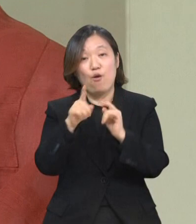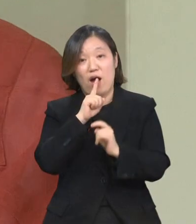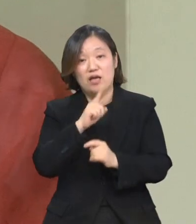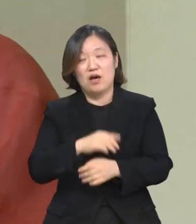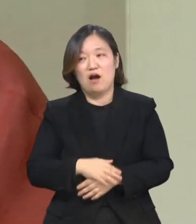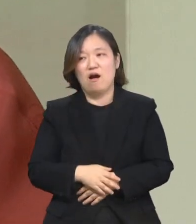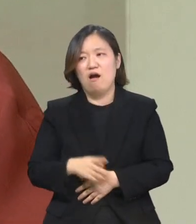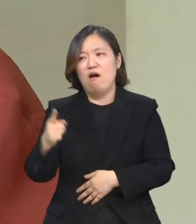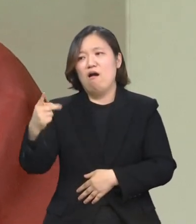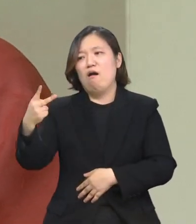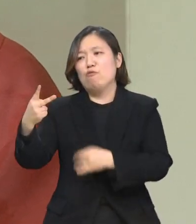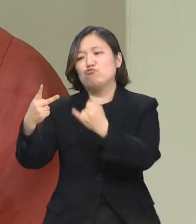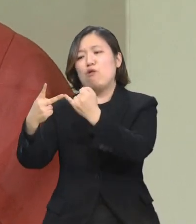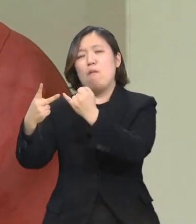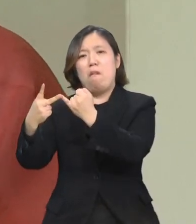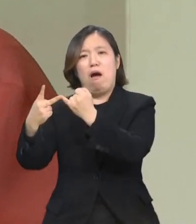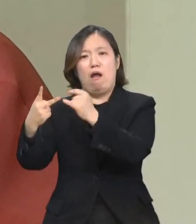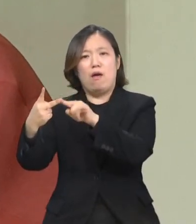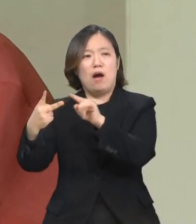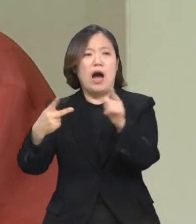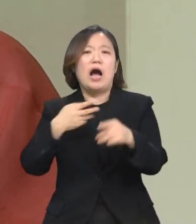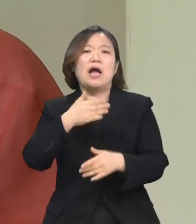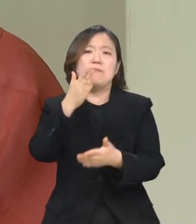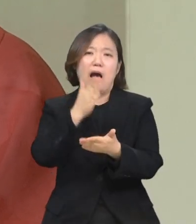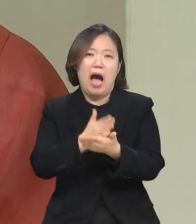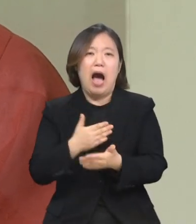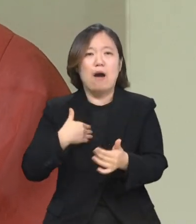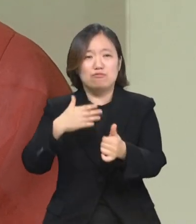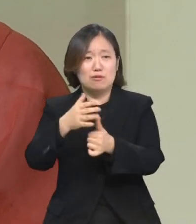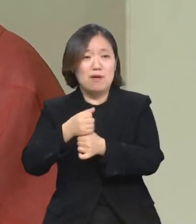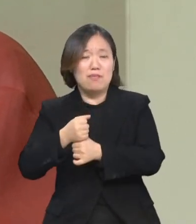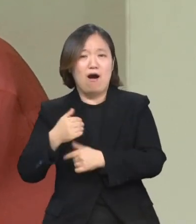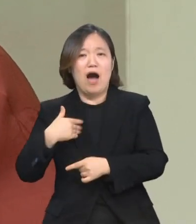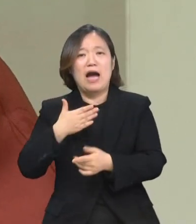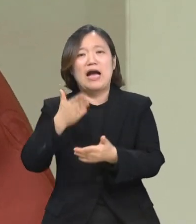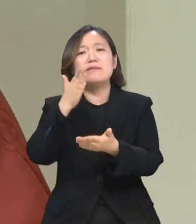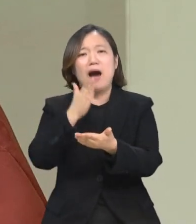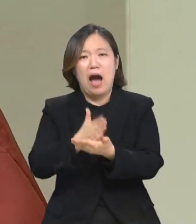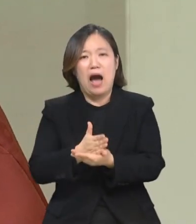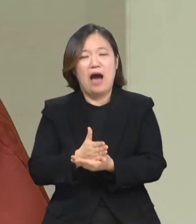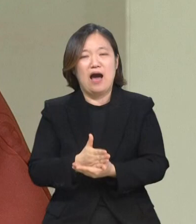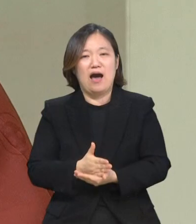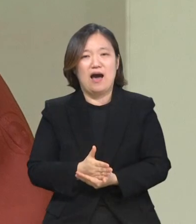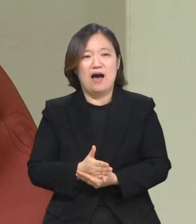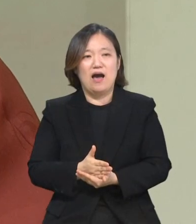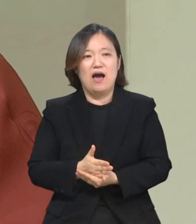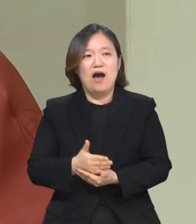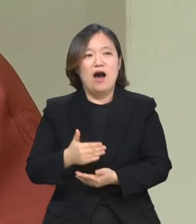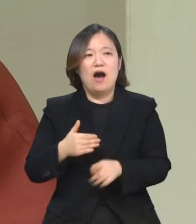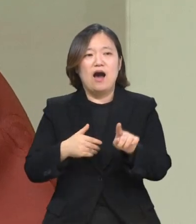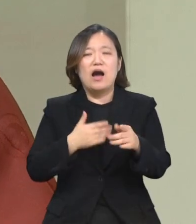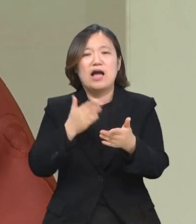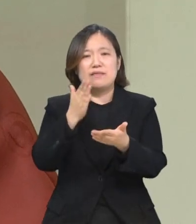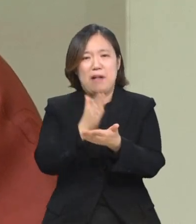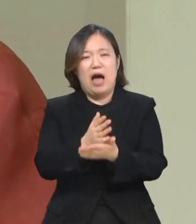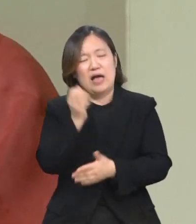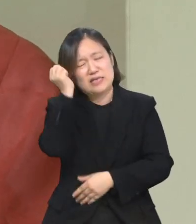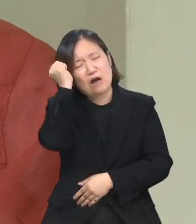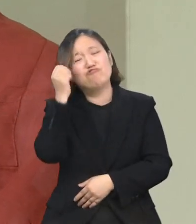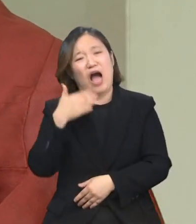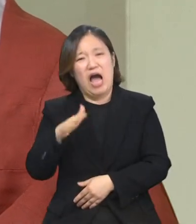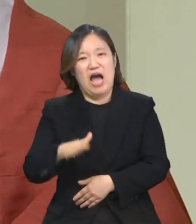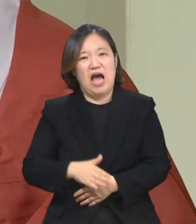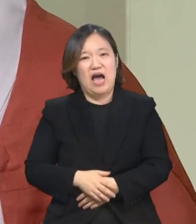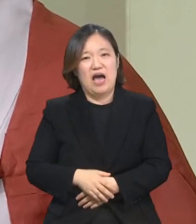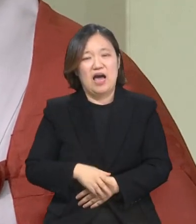엄마가 붙들면서 자고 가라 자고 가라이 늦은 시간에 어딜 가냐 여자가 자고 가라